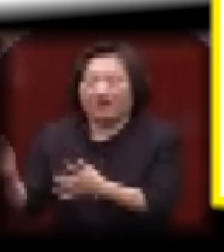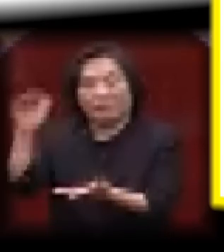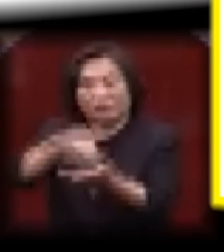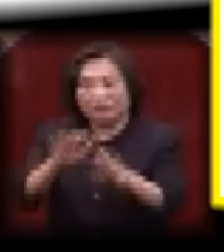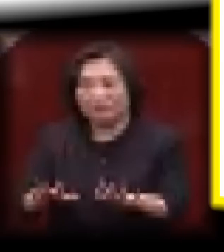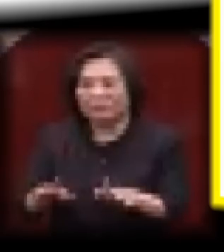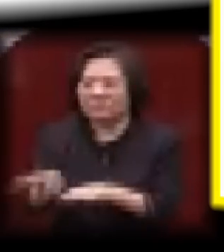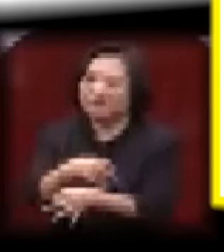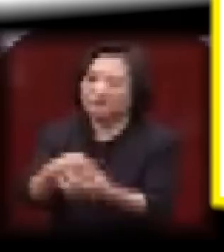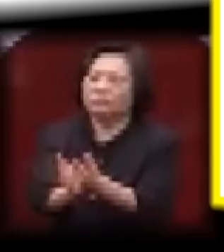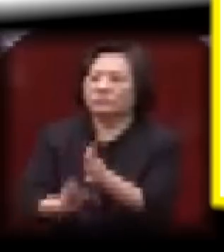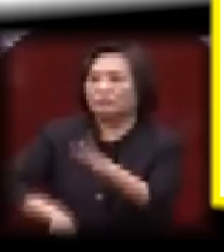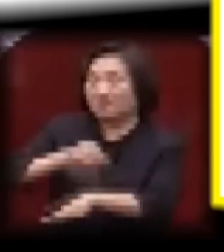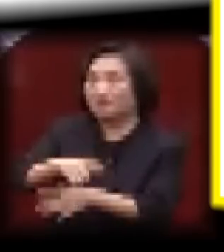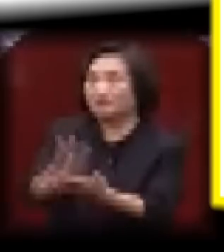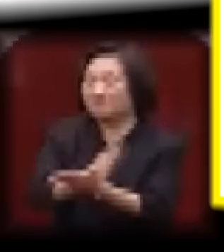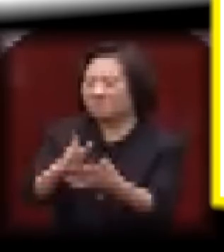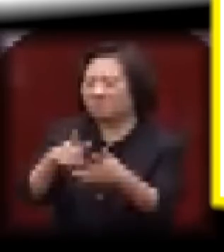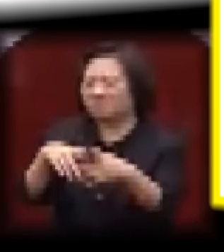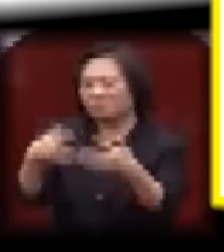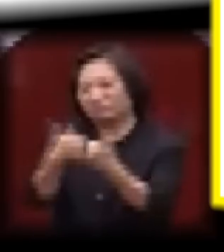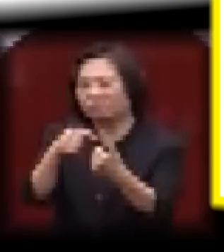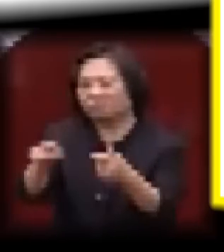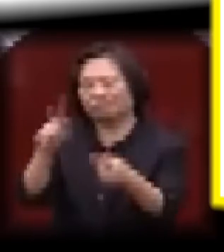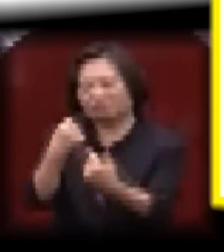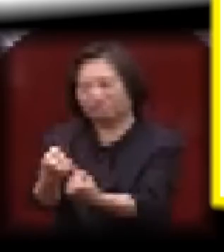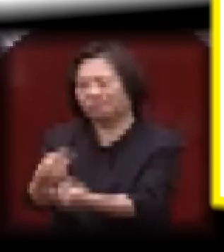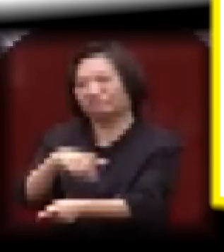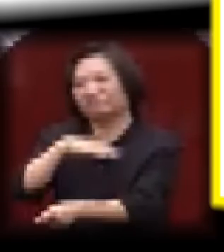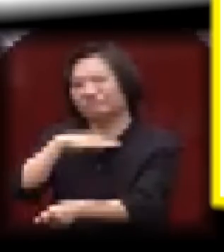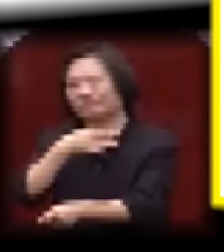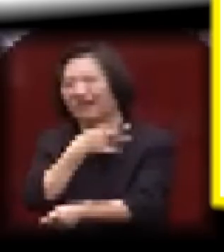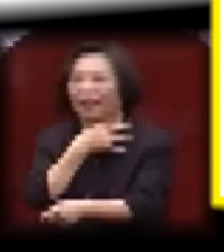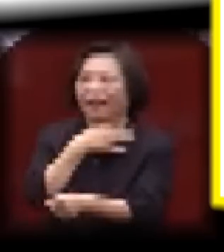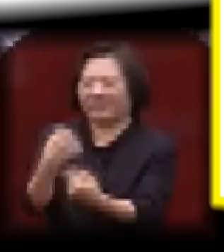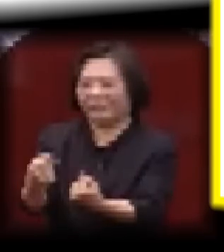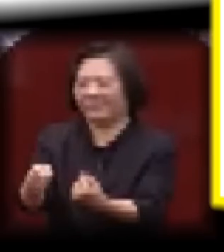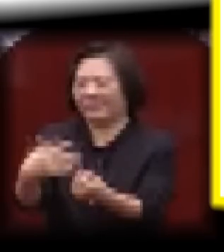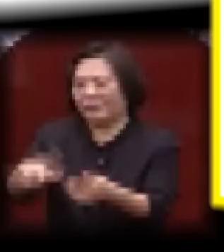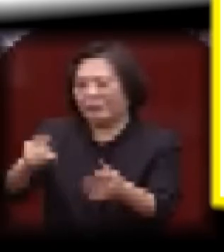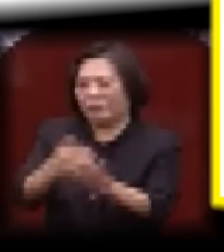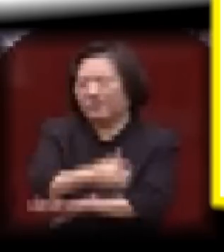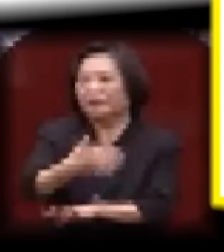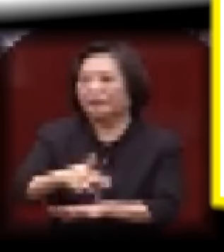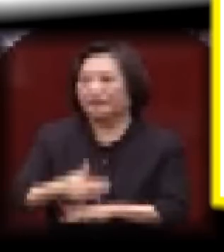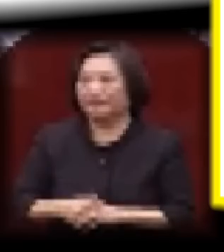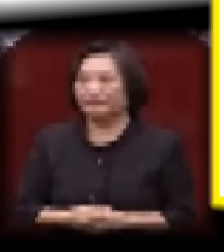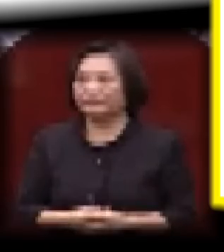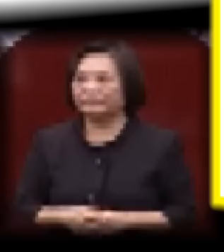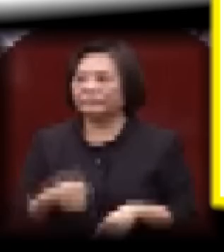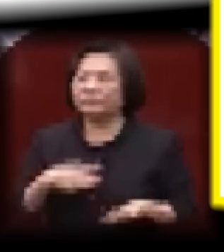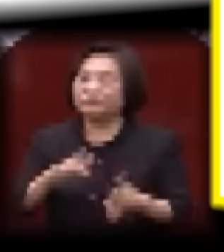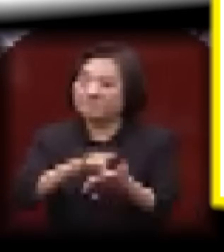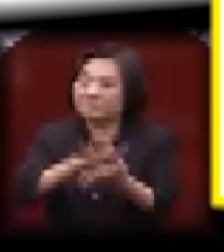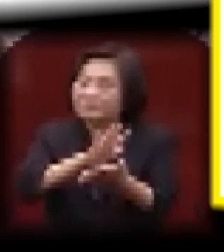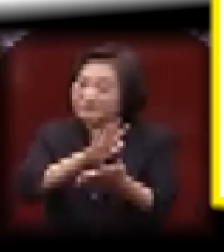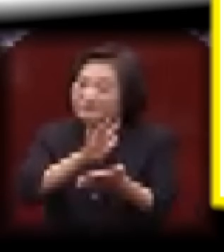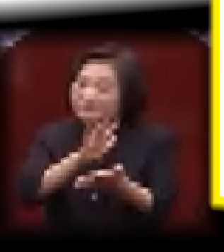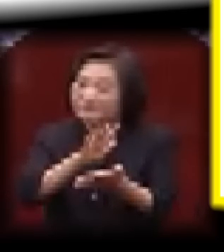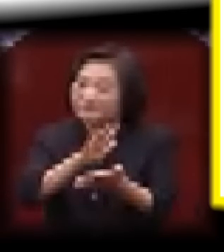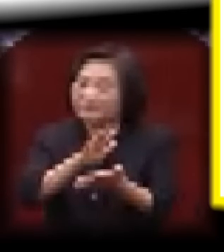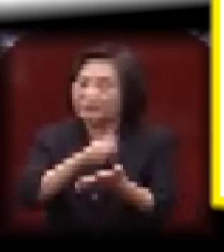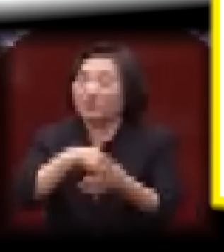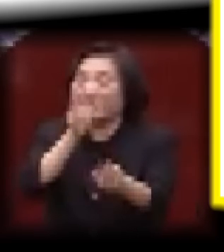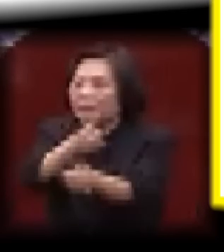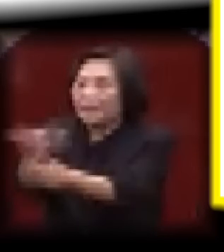会。我们来看看这个在我们决标这个招标